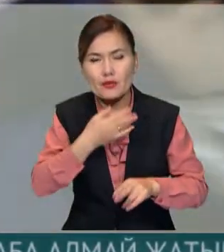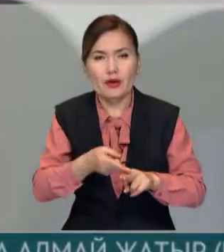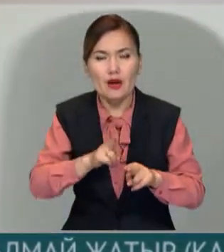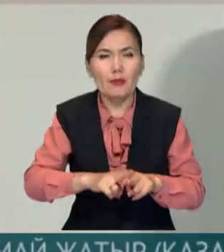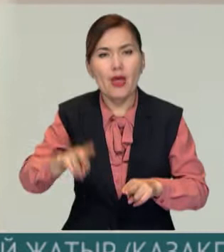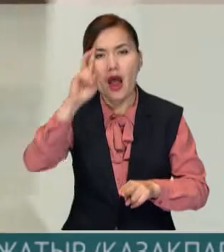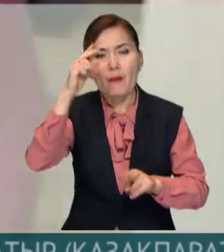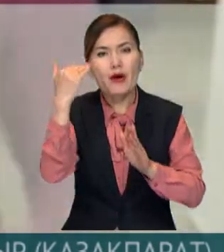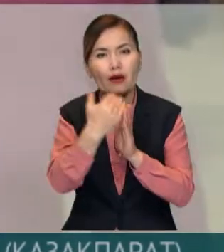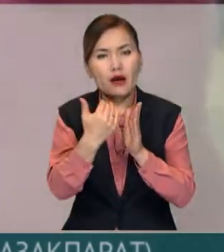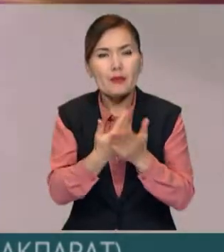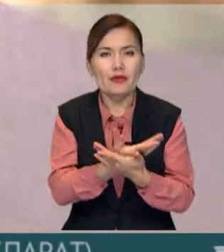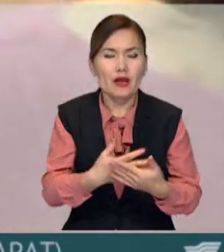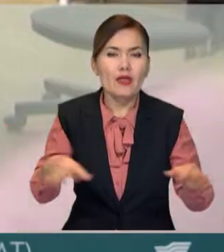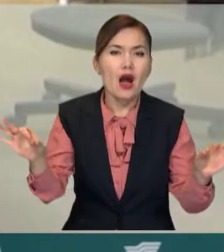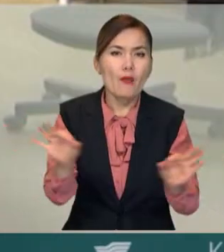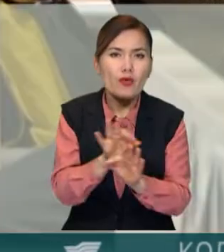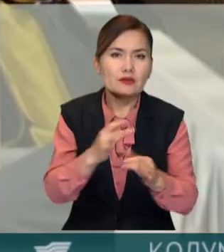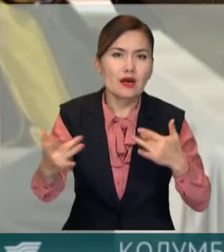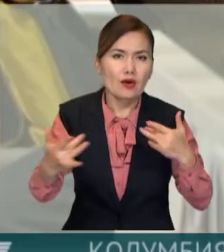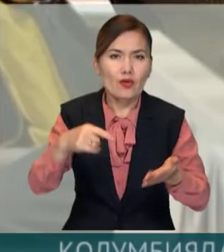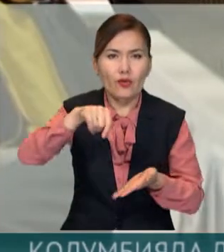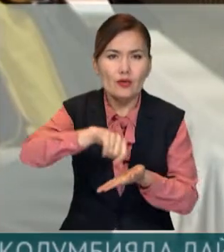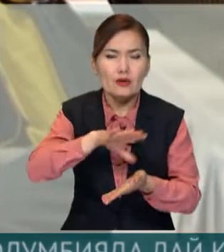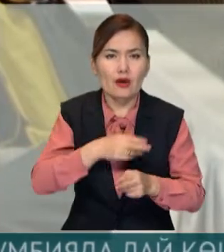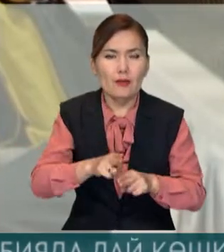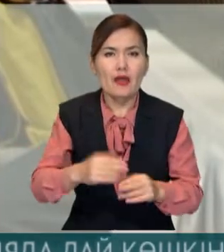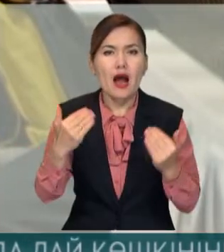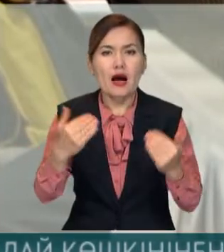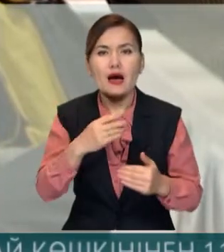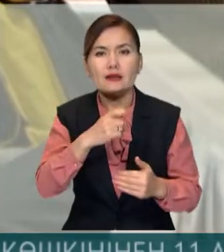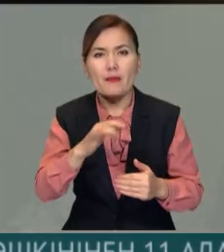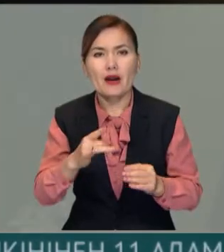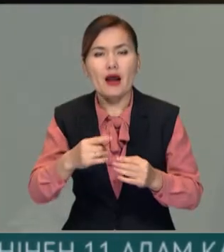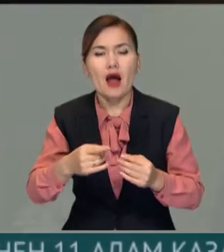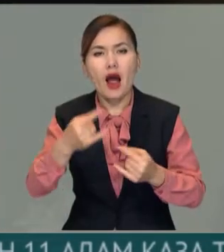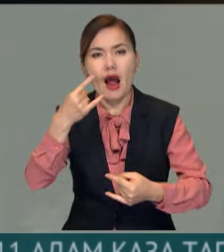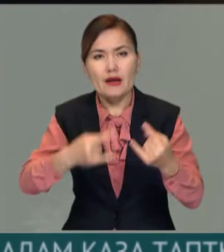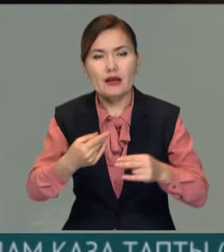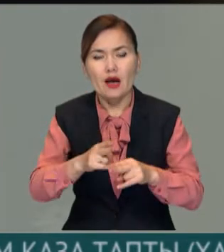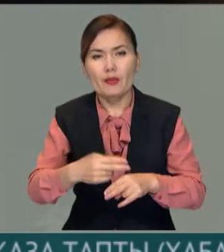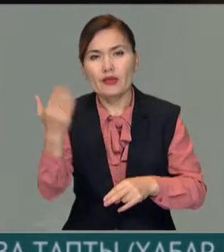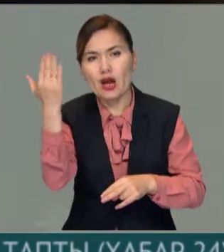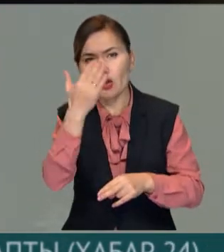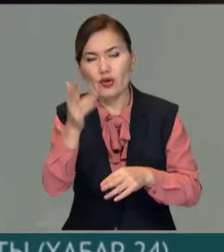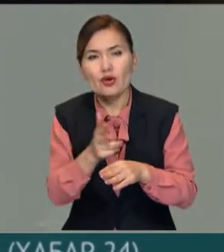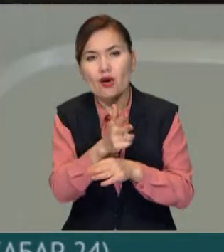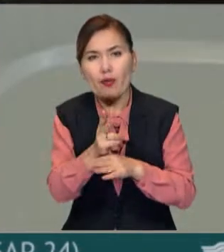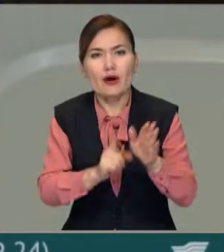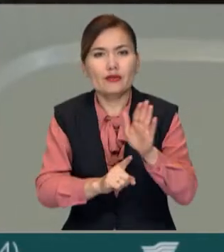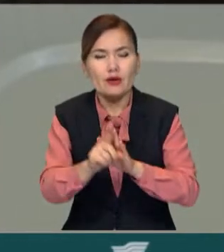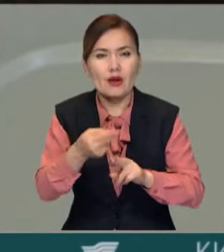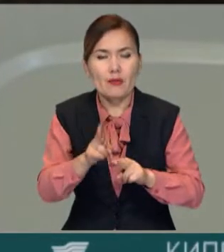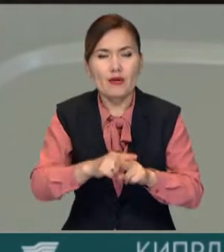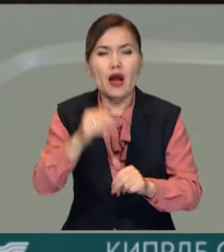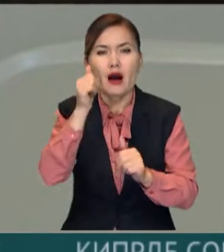бағдарламалардан бөлік түрлі музыкалық ток-шоулар да шығарылды. Қазір хабар агенттігі отандық кино туындылар көрсететін ел арна тәулік